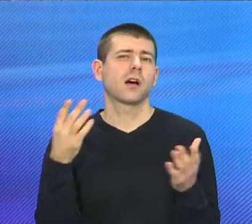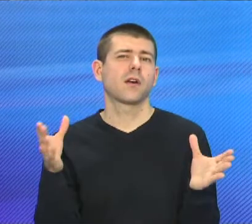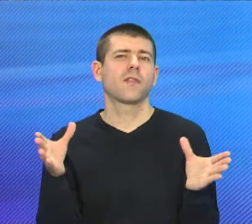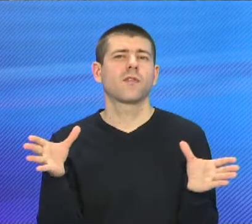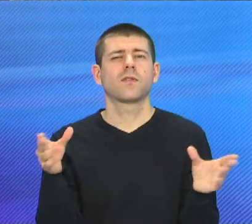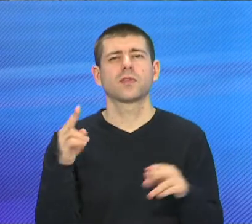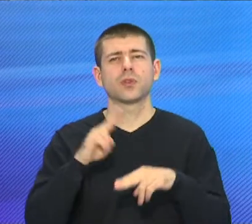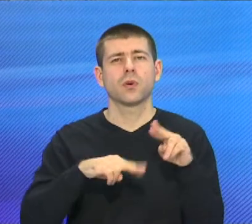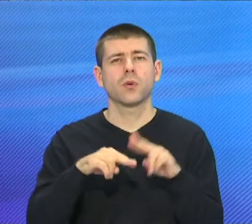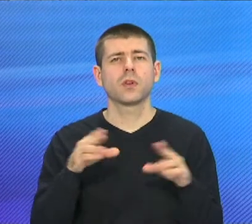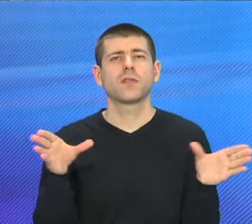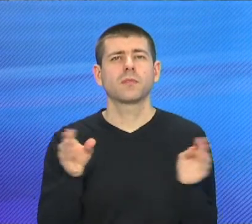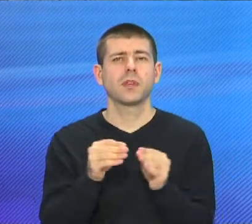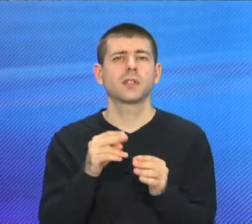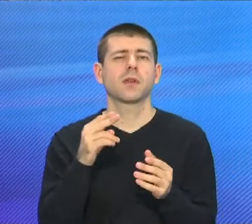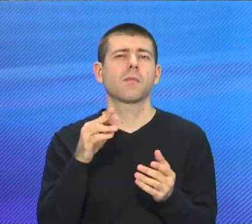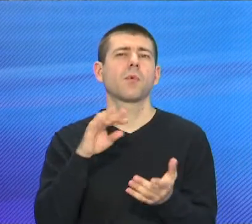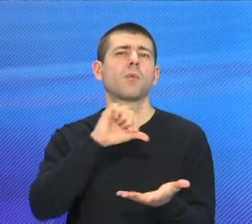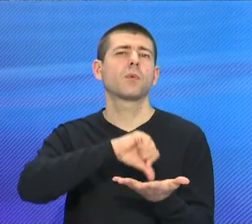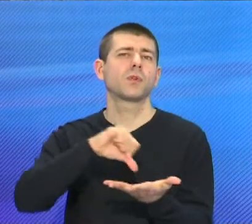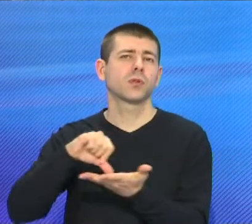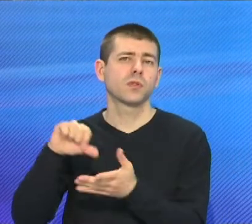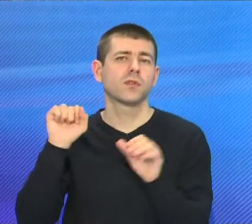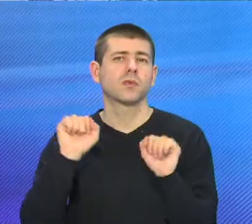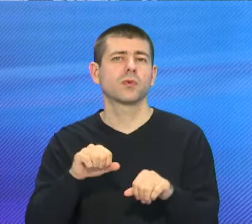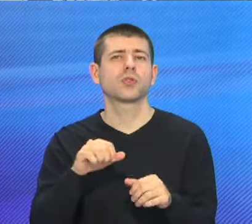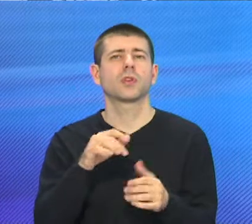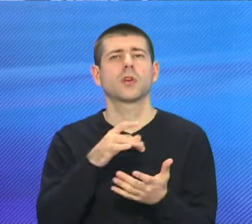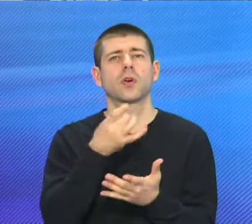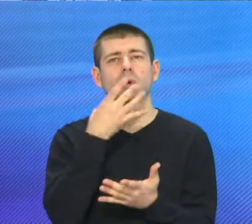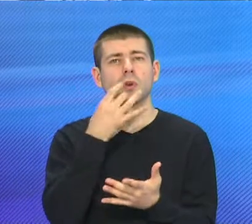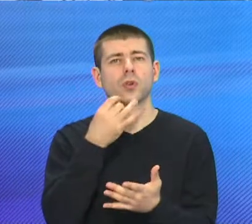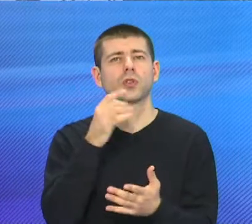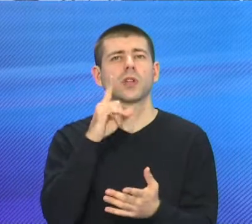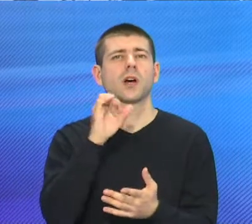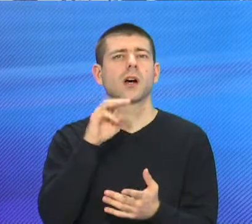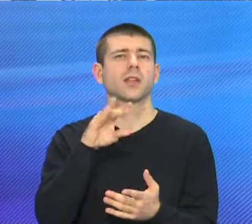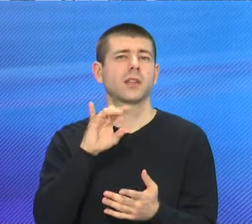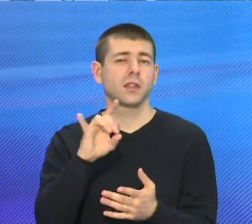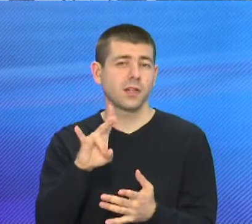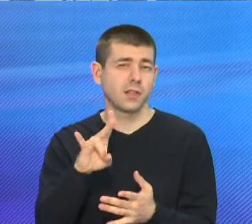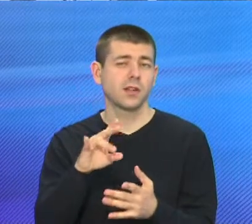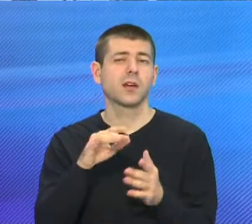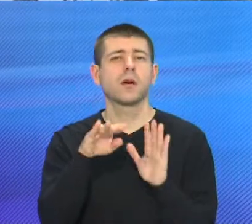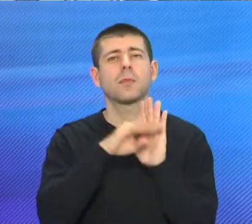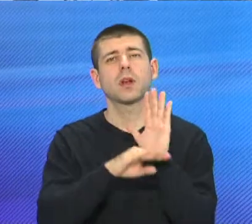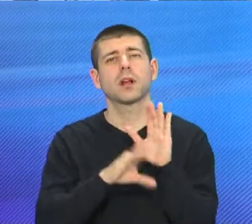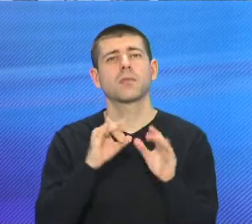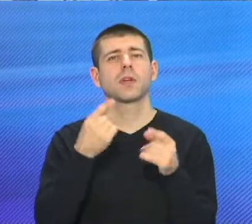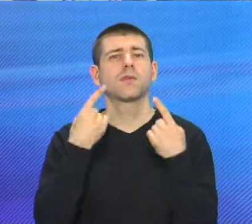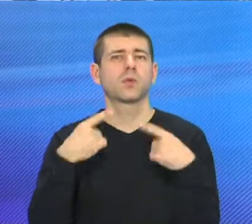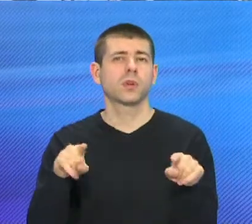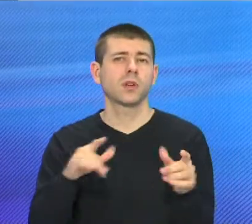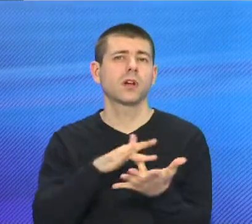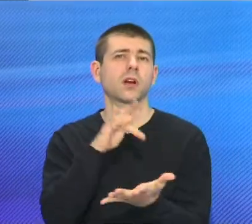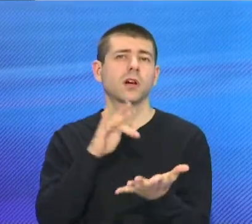разом». Поприсутничают на презентации книги «Сёстры Хатыни. Гродзенщина». Не менш насыщенная программа подрыхтована и у інших городах